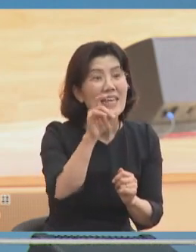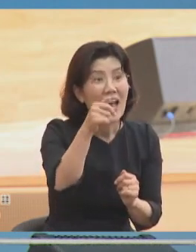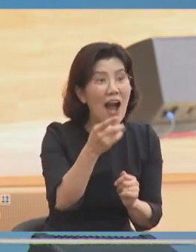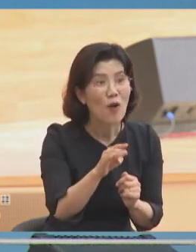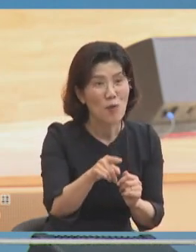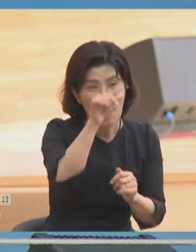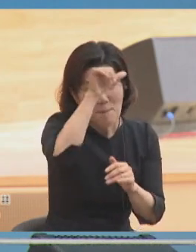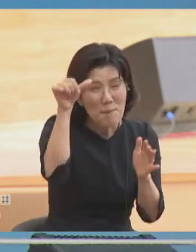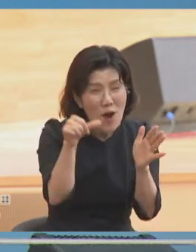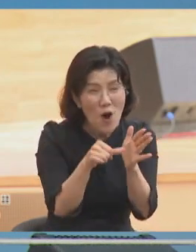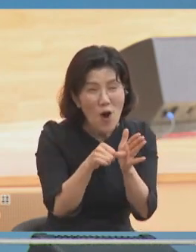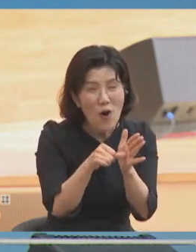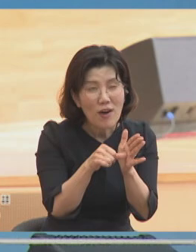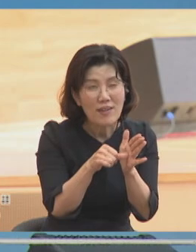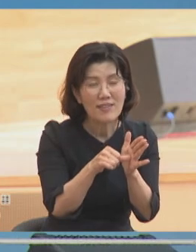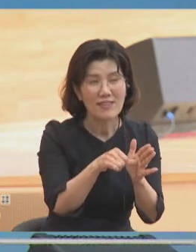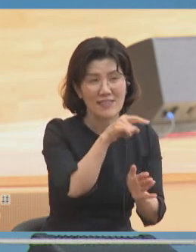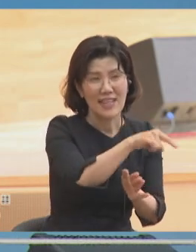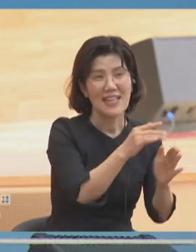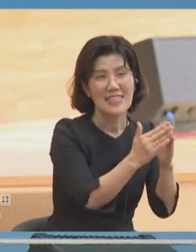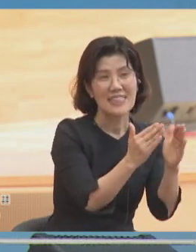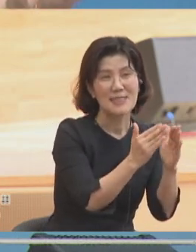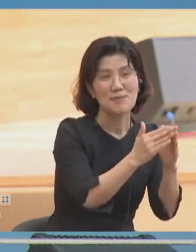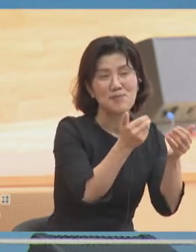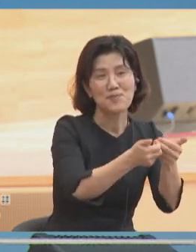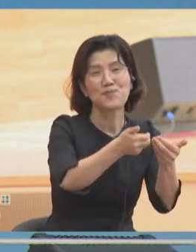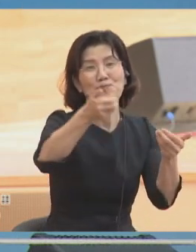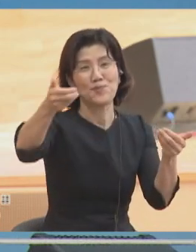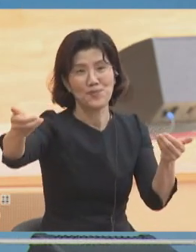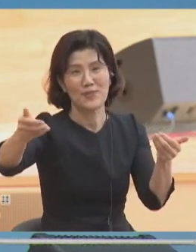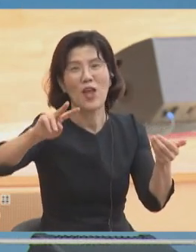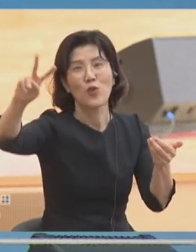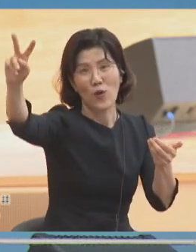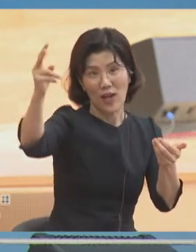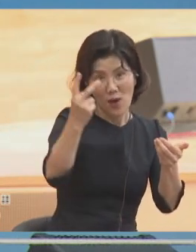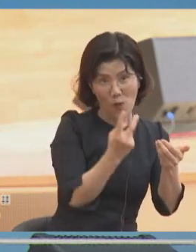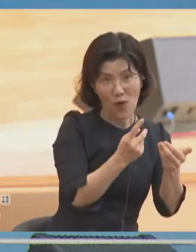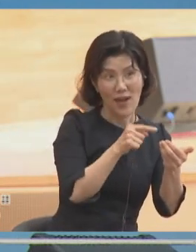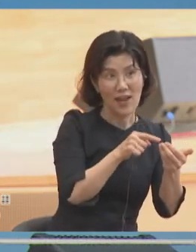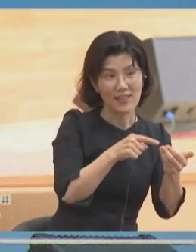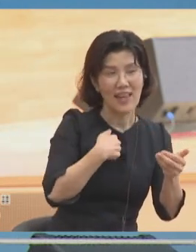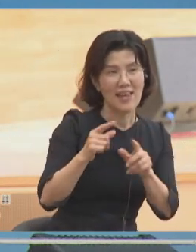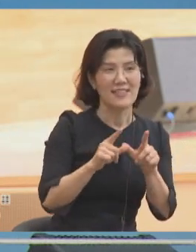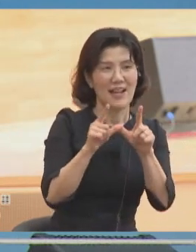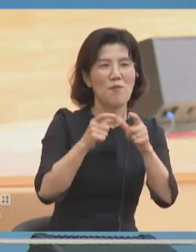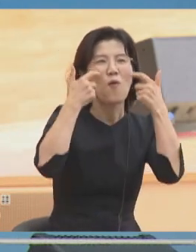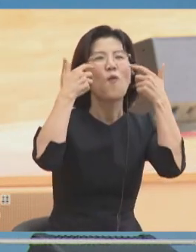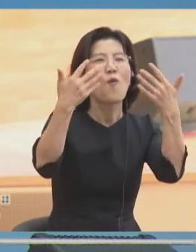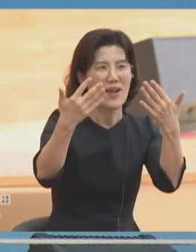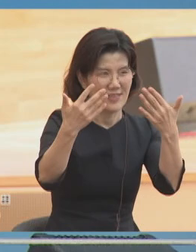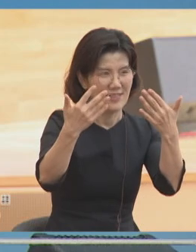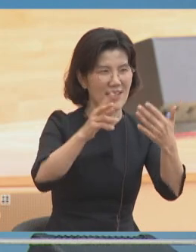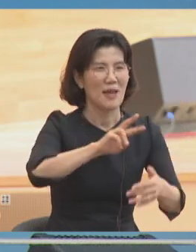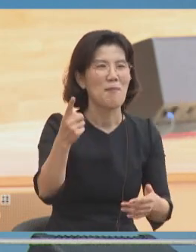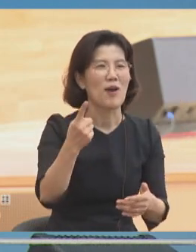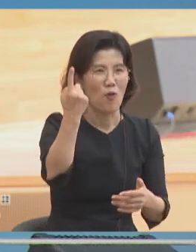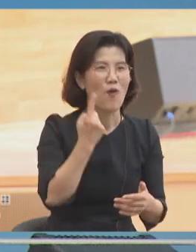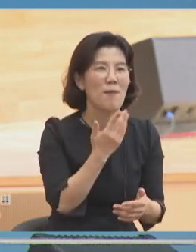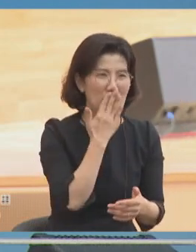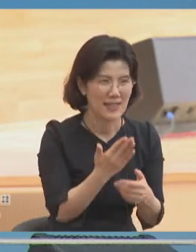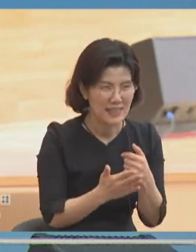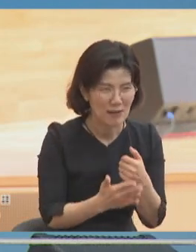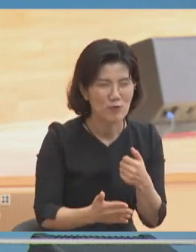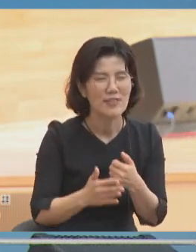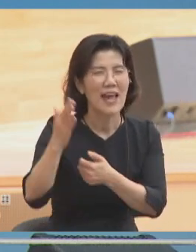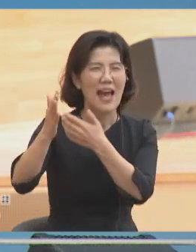평생 있었던이 브엘세바의 집을 떠나야만 그래서 돌아와야지 man 그의 삶이 확실한 삶으로 바뀌어지게